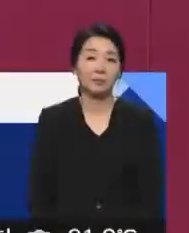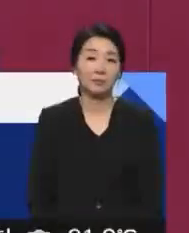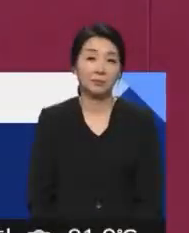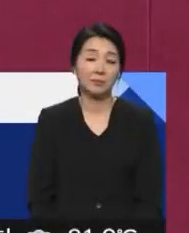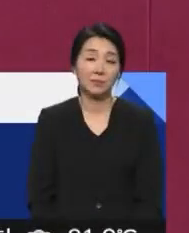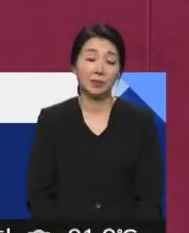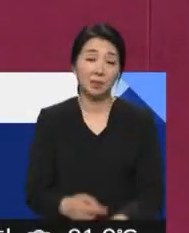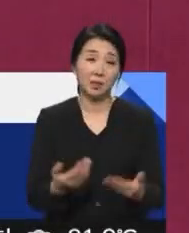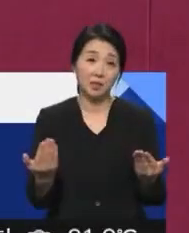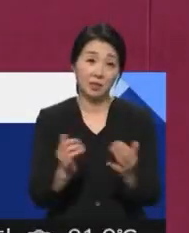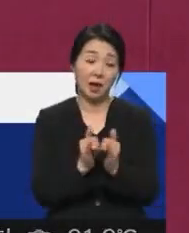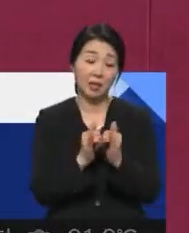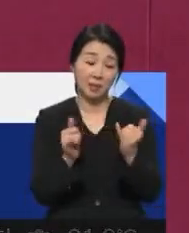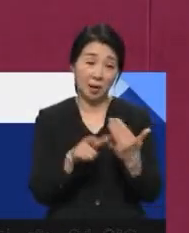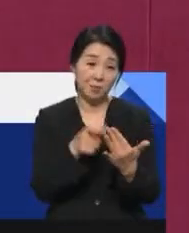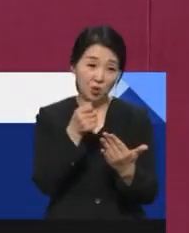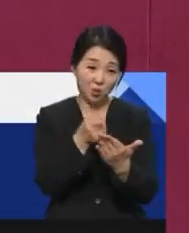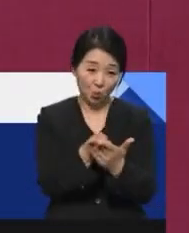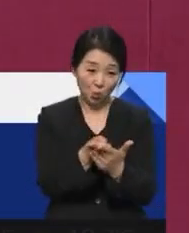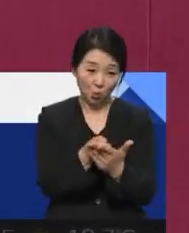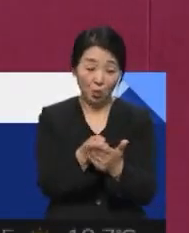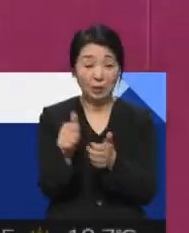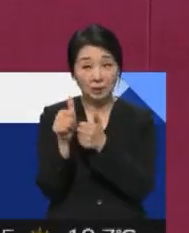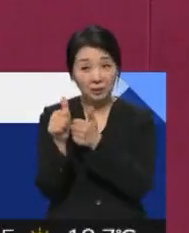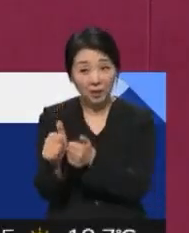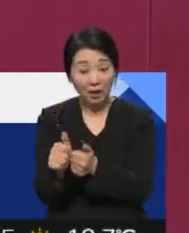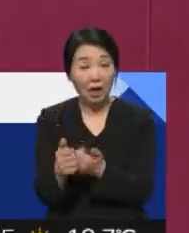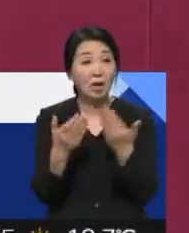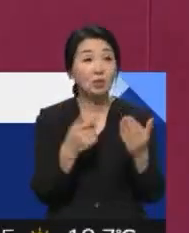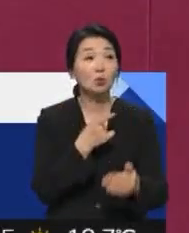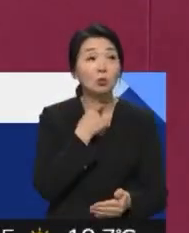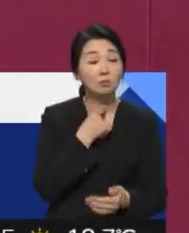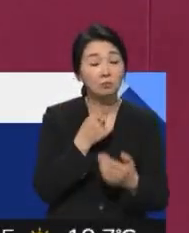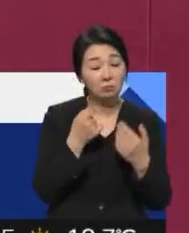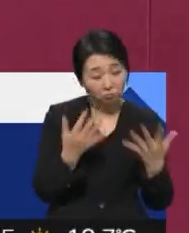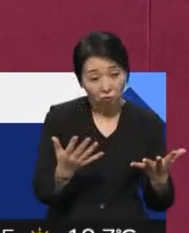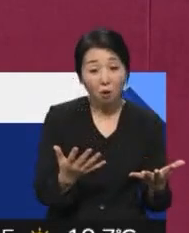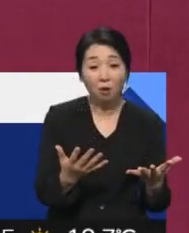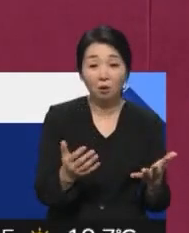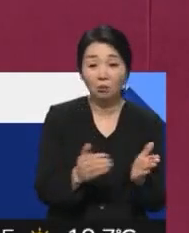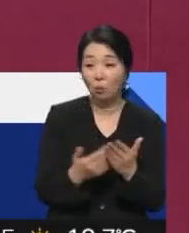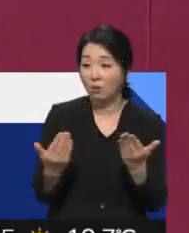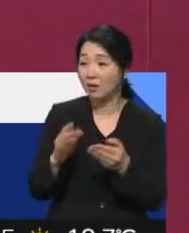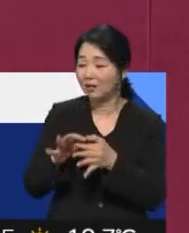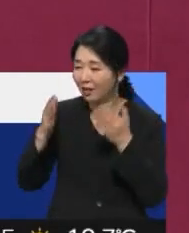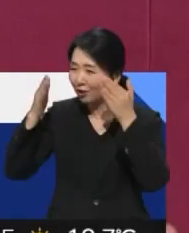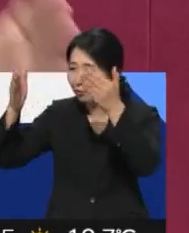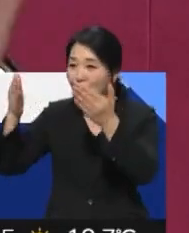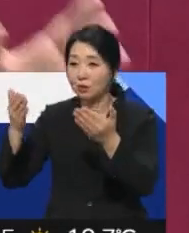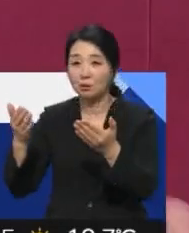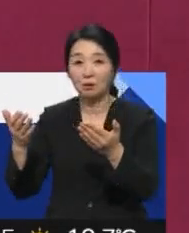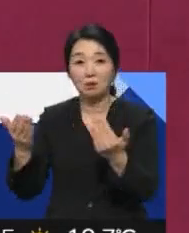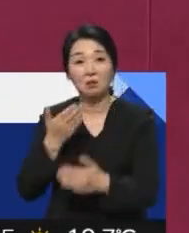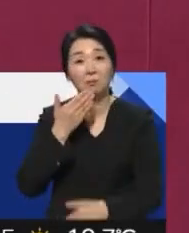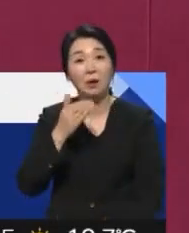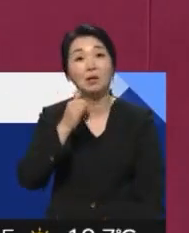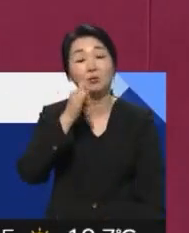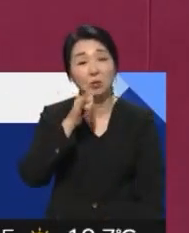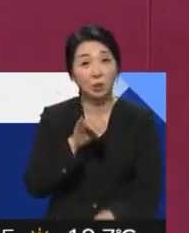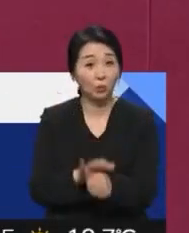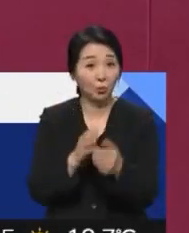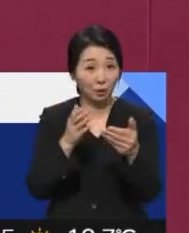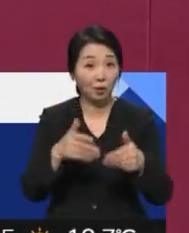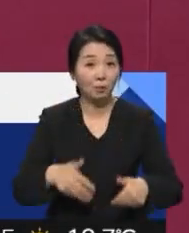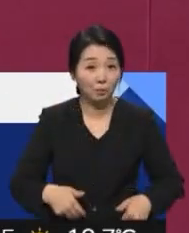근로자의 필요와 선택에 따라서 쉬고 싶을 때는 확 쉬고 일할 때는 집중해서 일할 수 있게